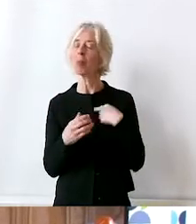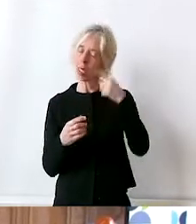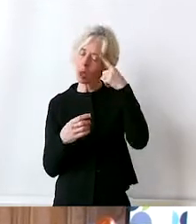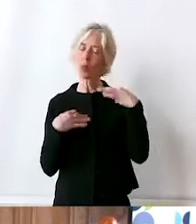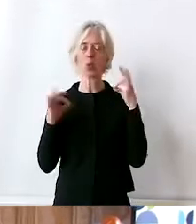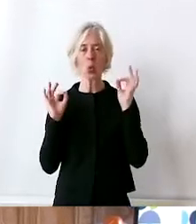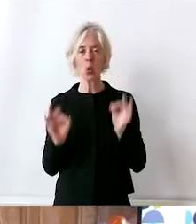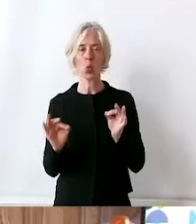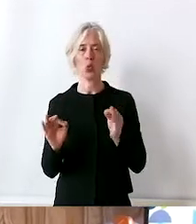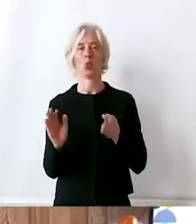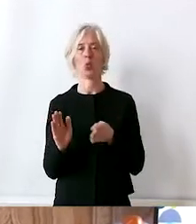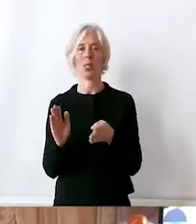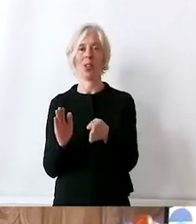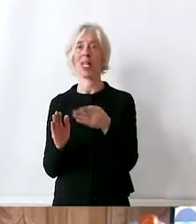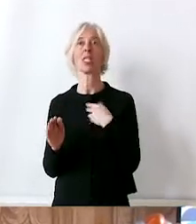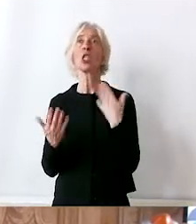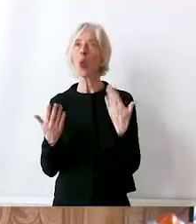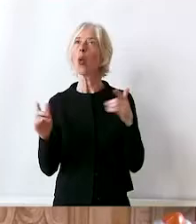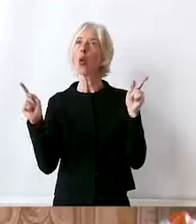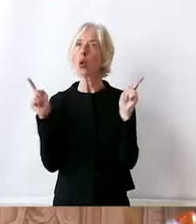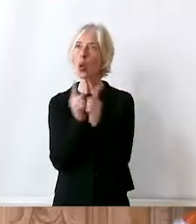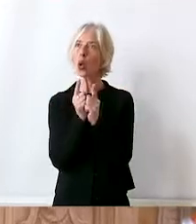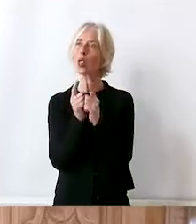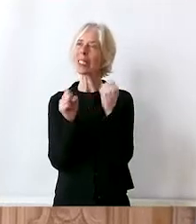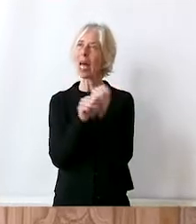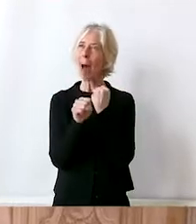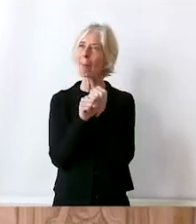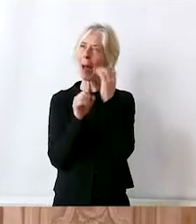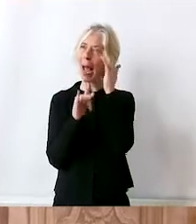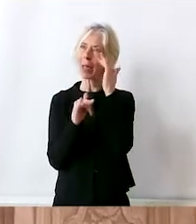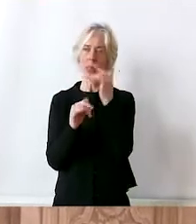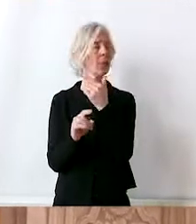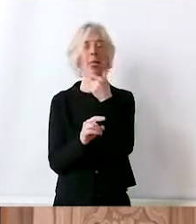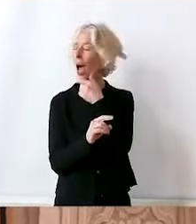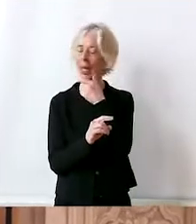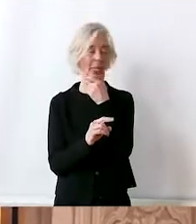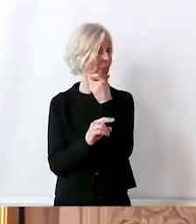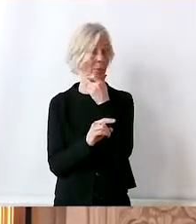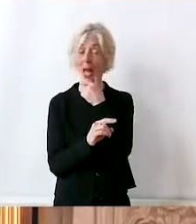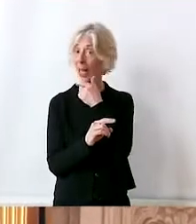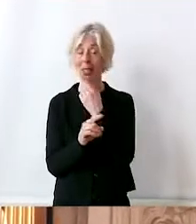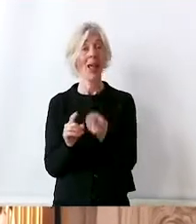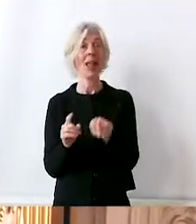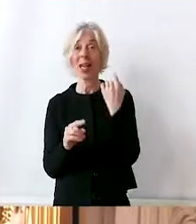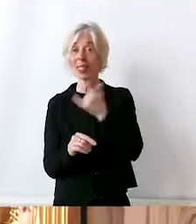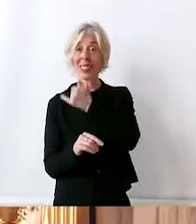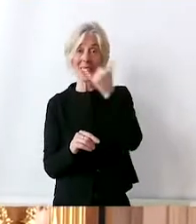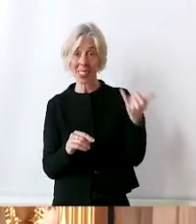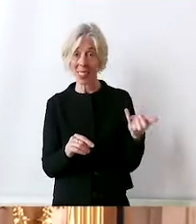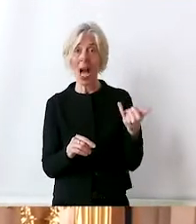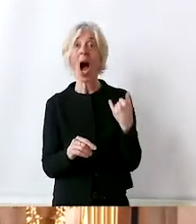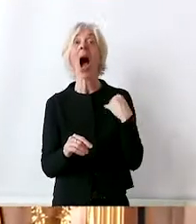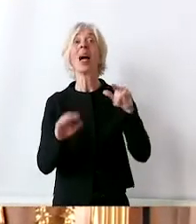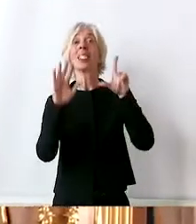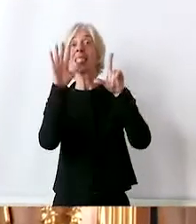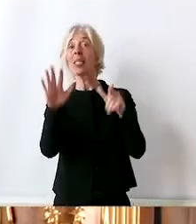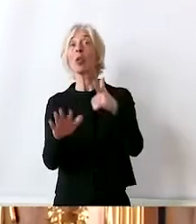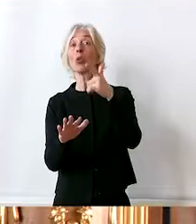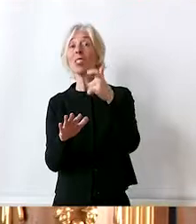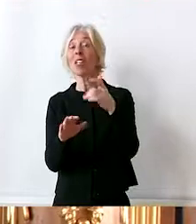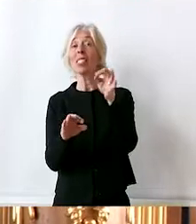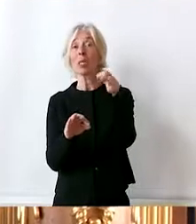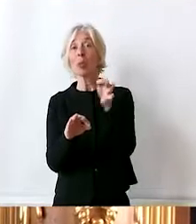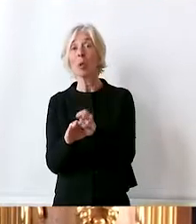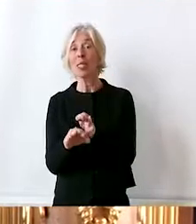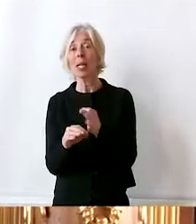sind und nicht über Kurzarbeit nachdenken, sondern das Gegenteil. Wir haben letztes Jahr 27% mehr Geschäft gemacht und dieses Jahr glauben